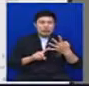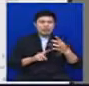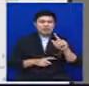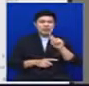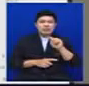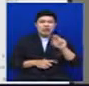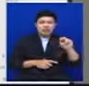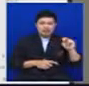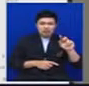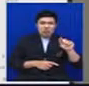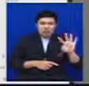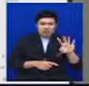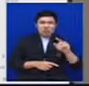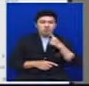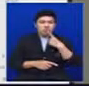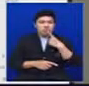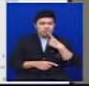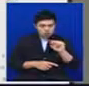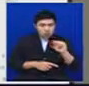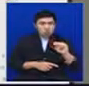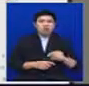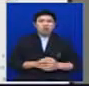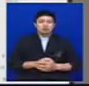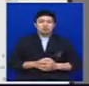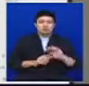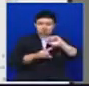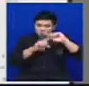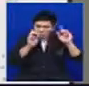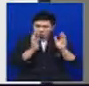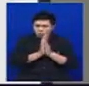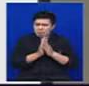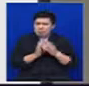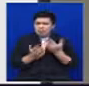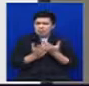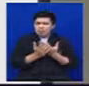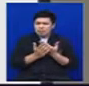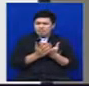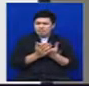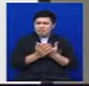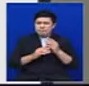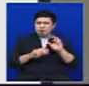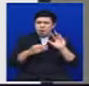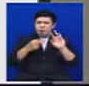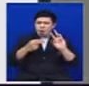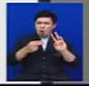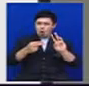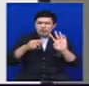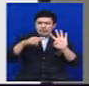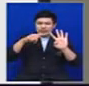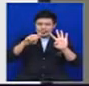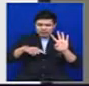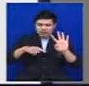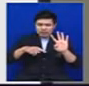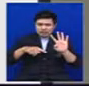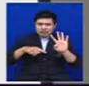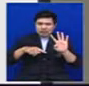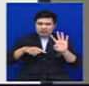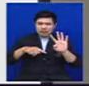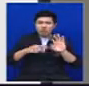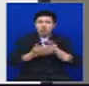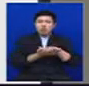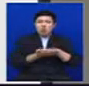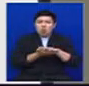TNN 24และช่อง True For You คิดเป็นวงเงินรวมทั้งสิ้นกว่า 64,000